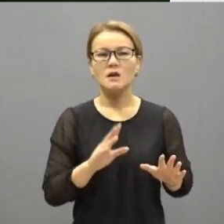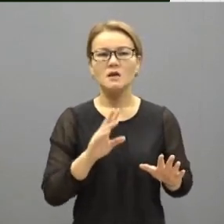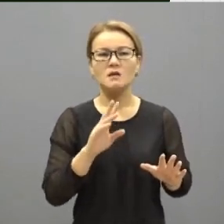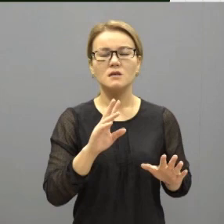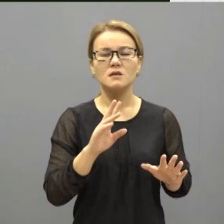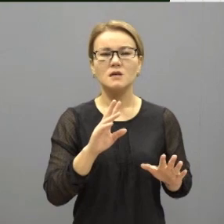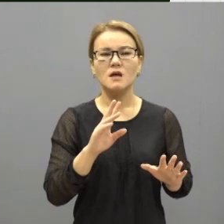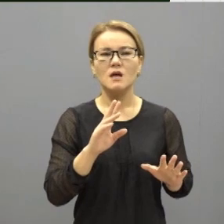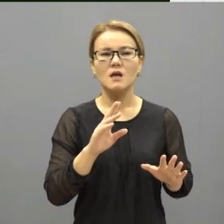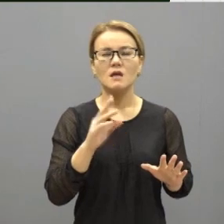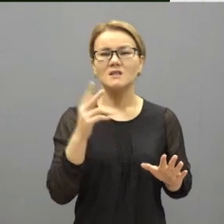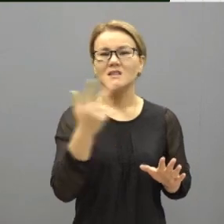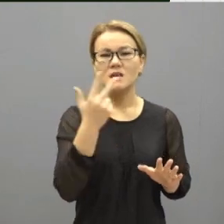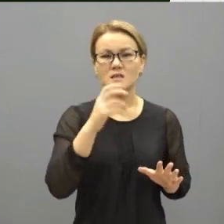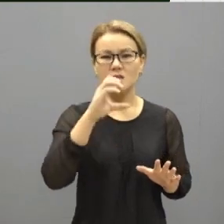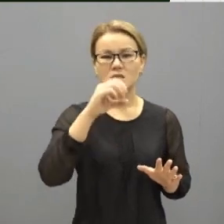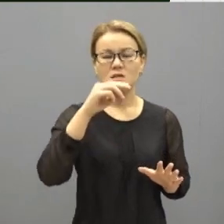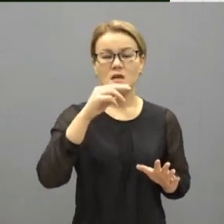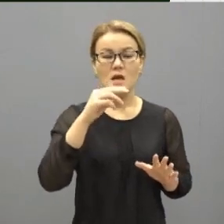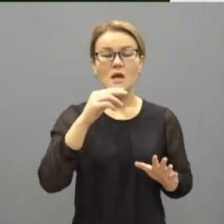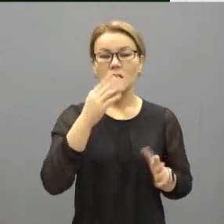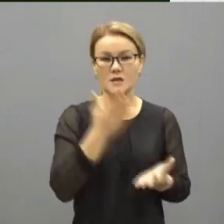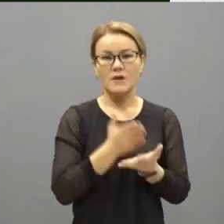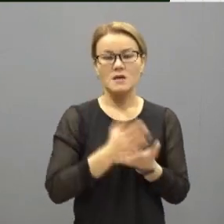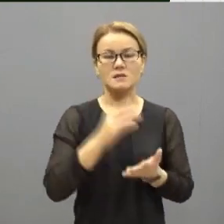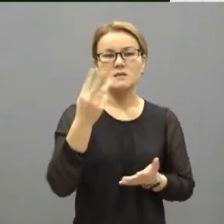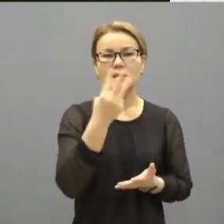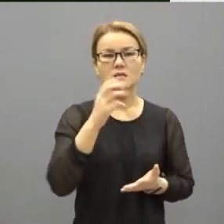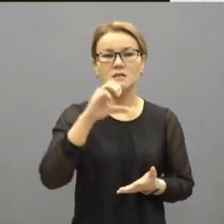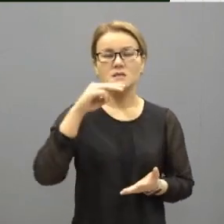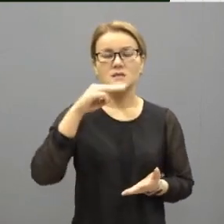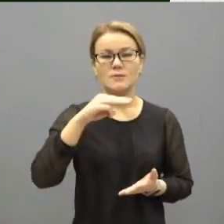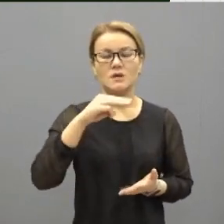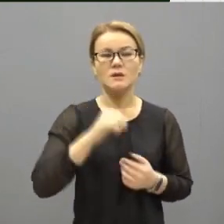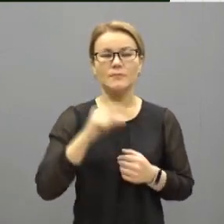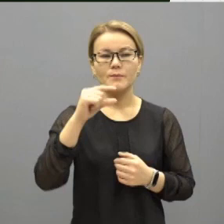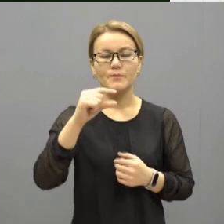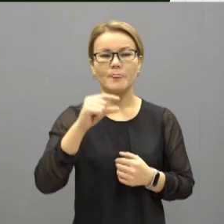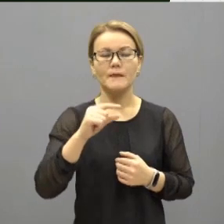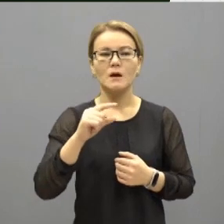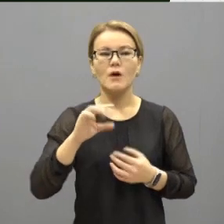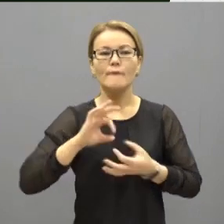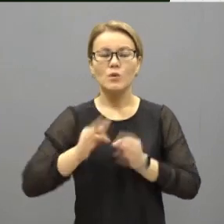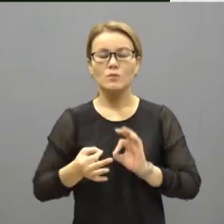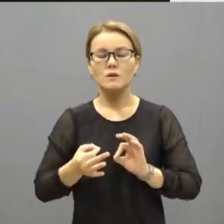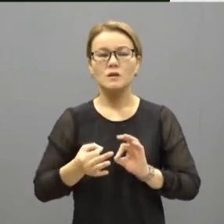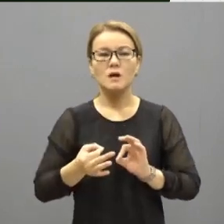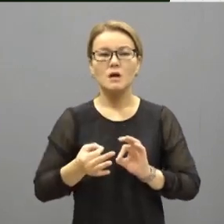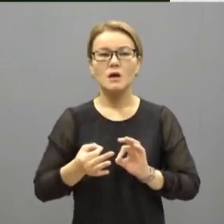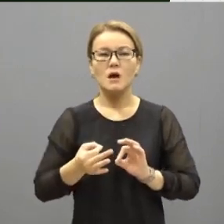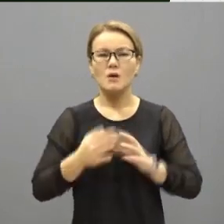уравнение третьей степени. Но как мы с вами сказали в начале, Формула для нахождения его корней